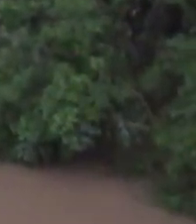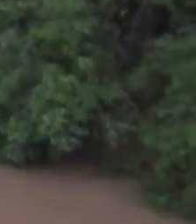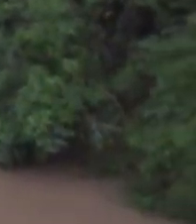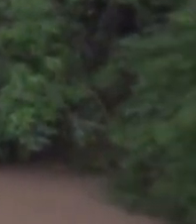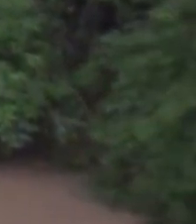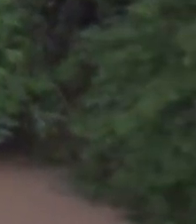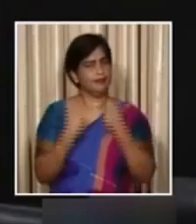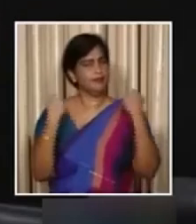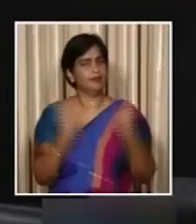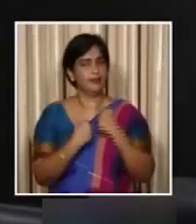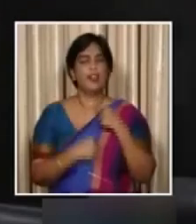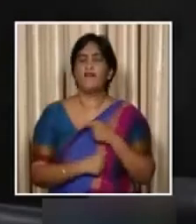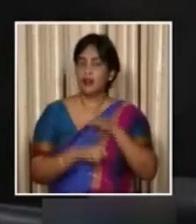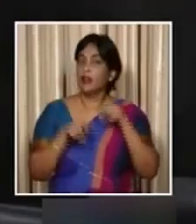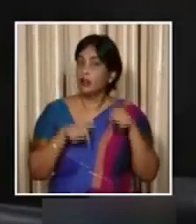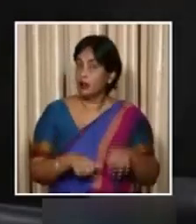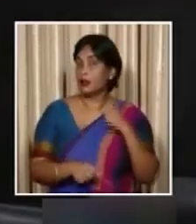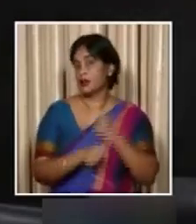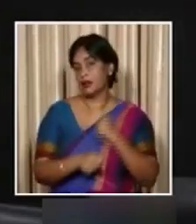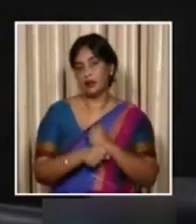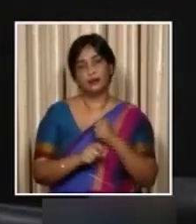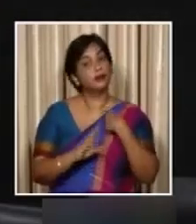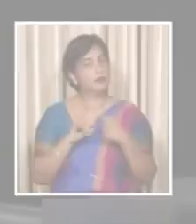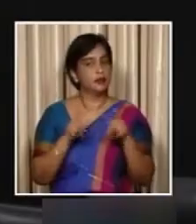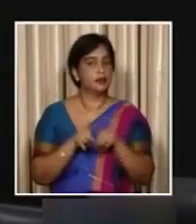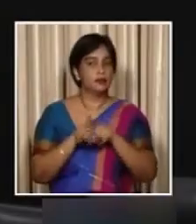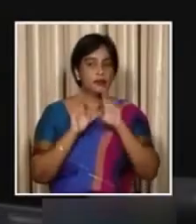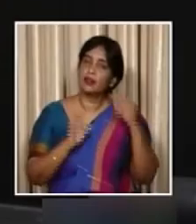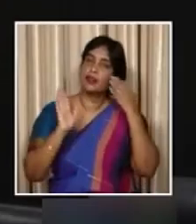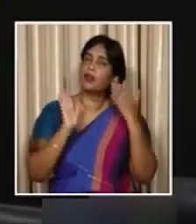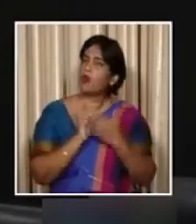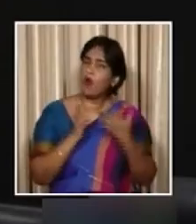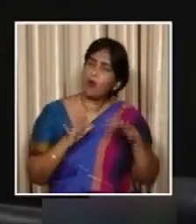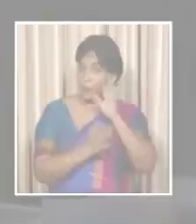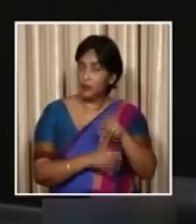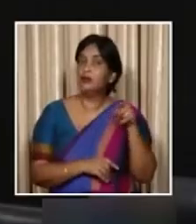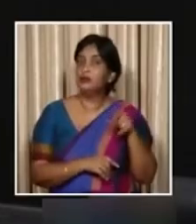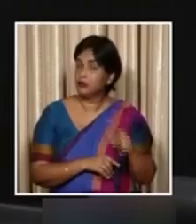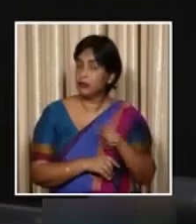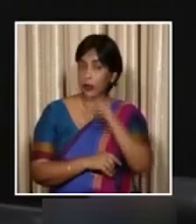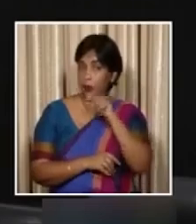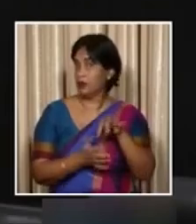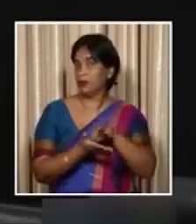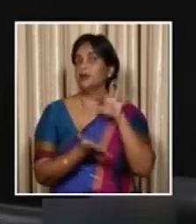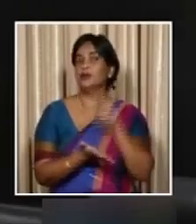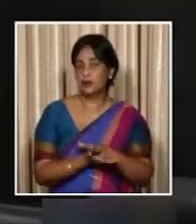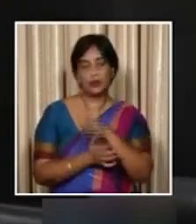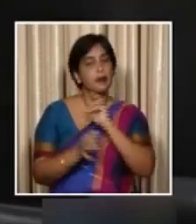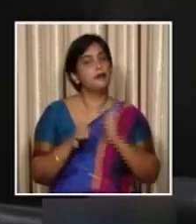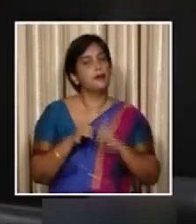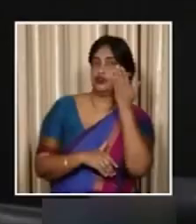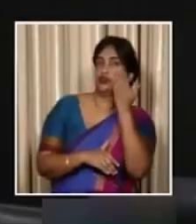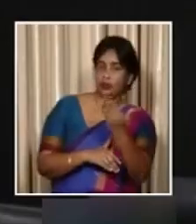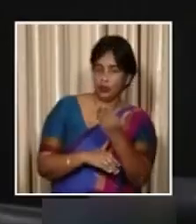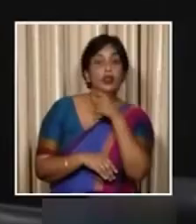විවිධ හැලහැප්පීම් තියෙනවා. දැන් අපිට රජයක් විදිහට රටක් විදිහට සිද්ධ වෙනවා මේකේ බාධාව ආවත් තීන්දුවක් අරගෙන මේ ප්‍රශ්නේ ඉවර කරන